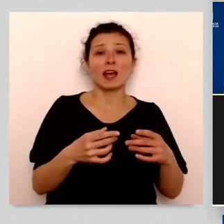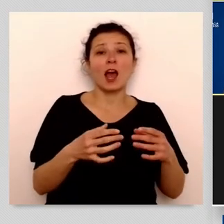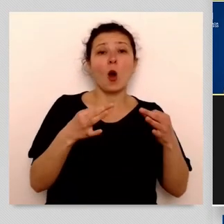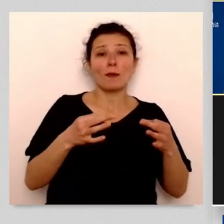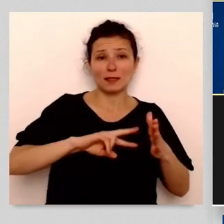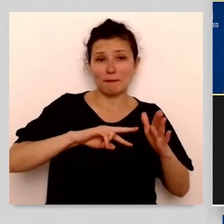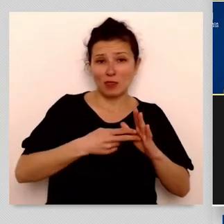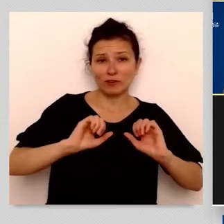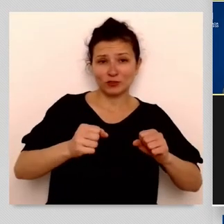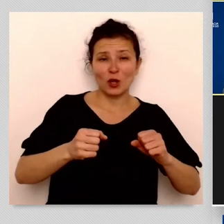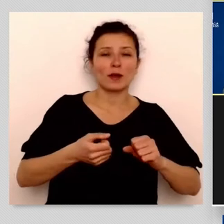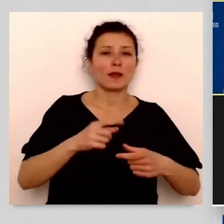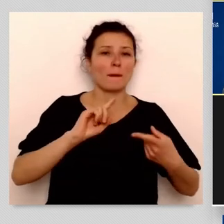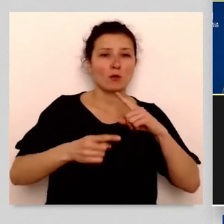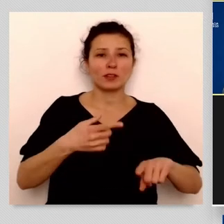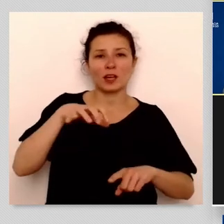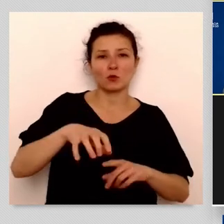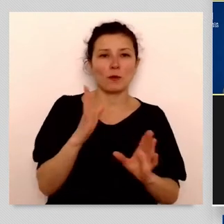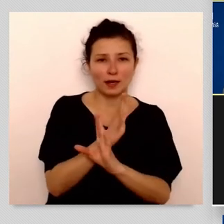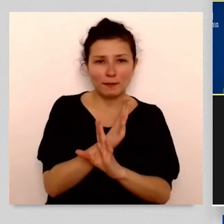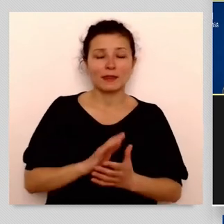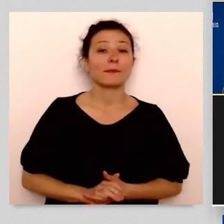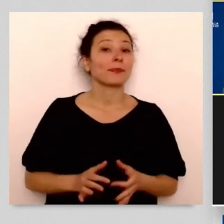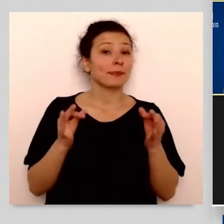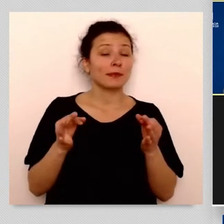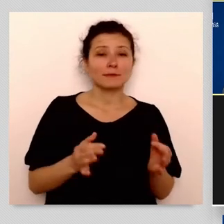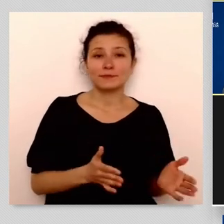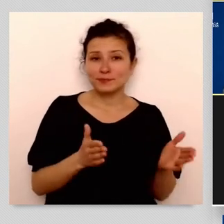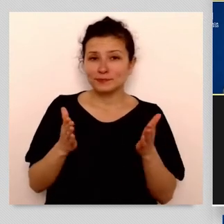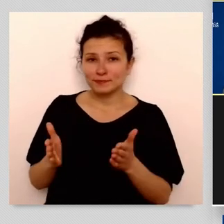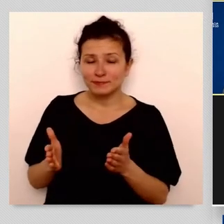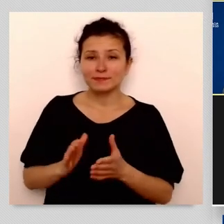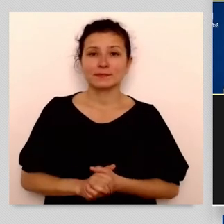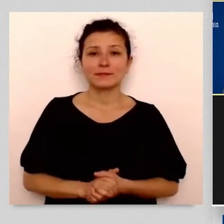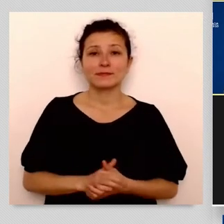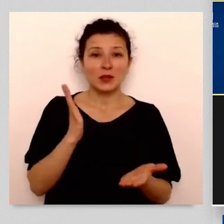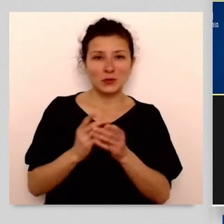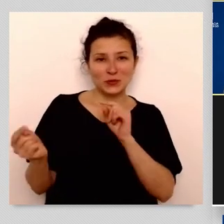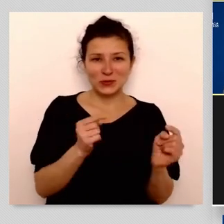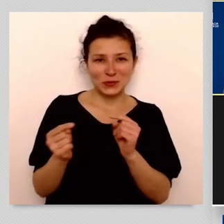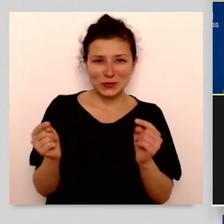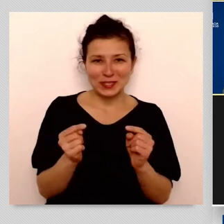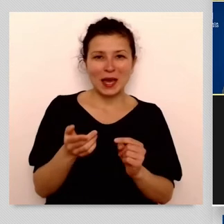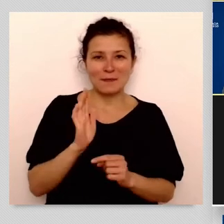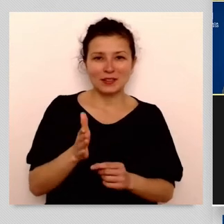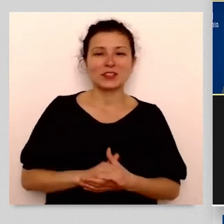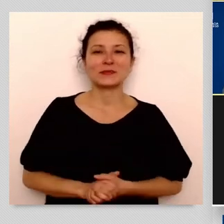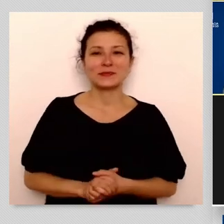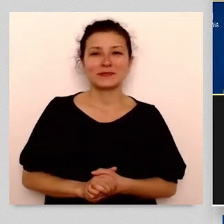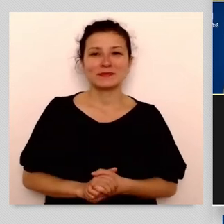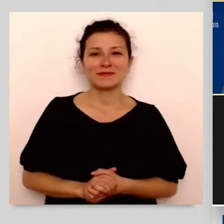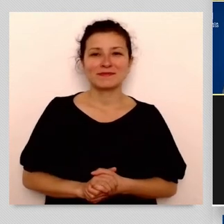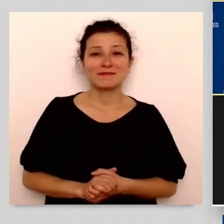momencie działań polityki klimatycznej. Przechodzimy do już dyskusji